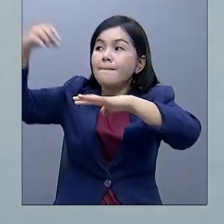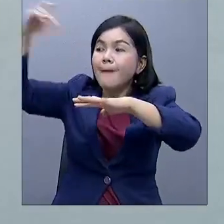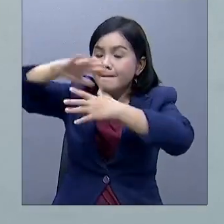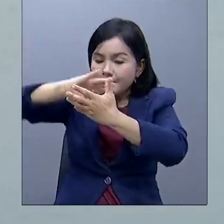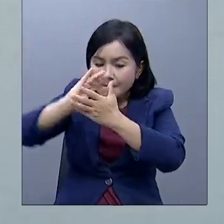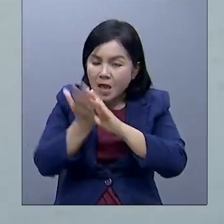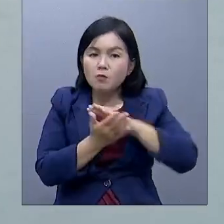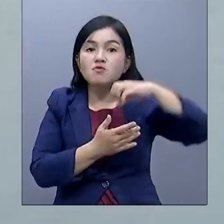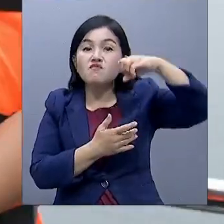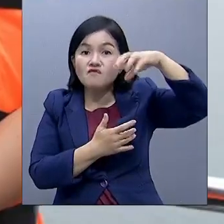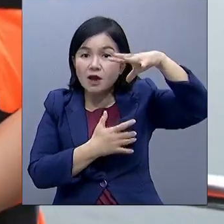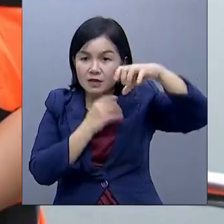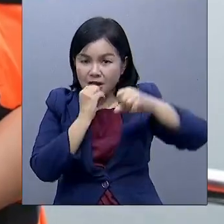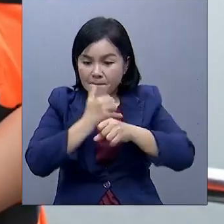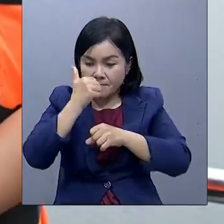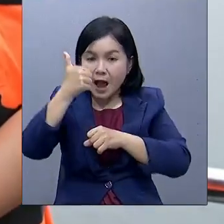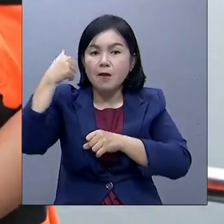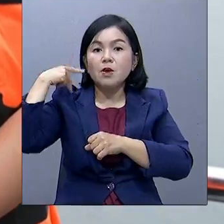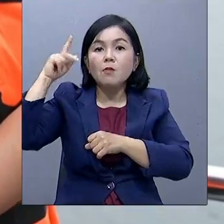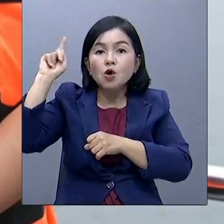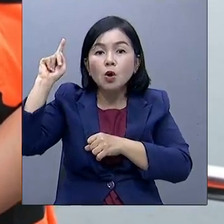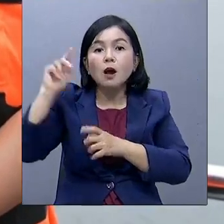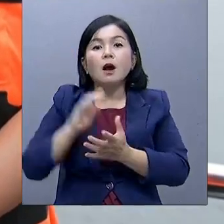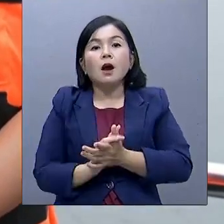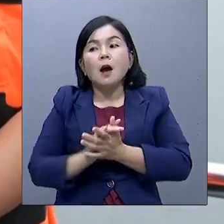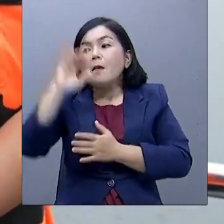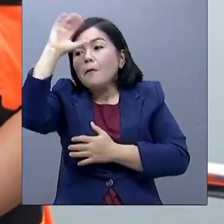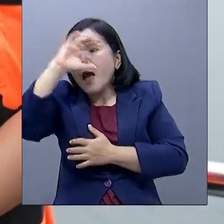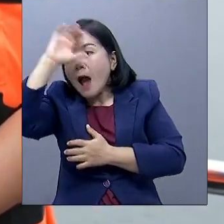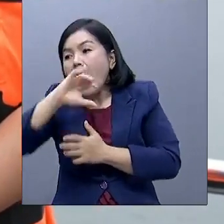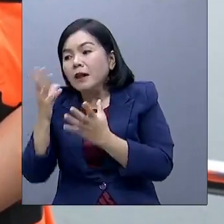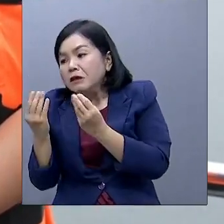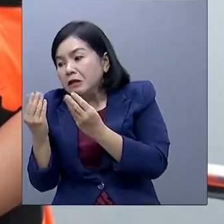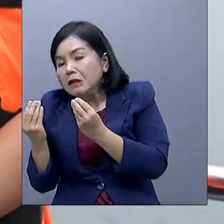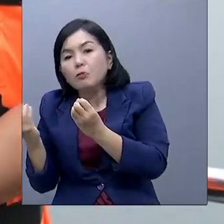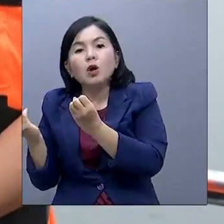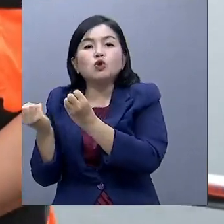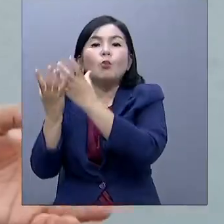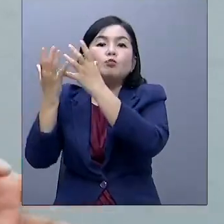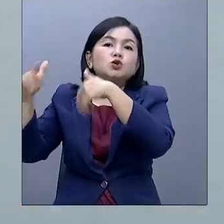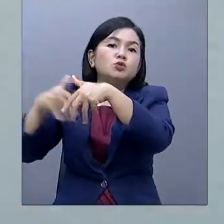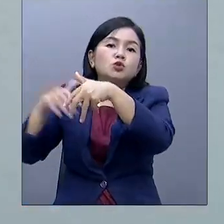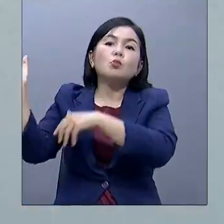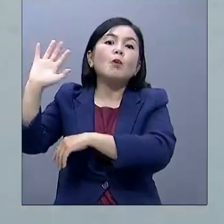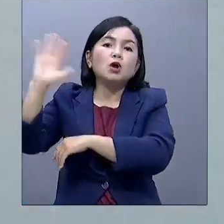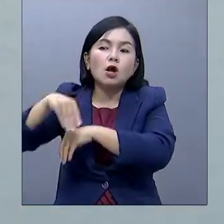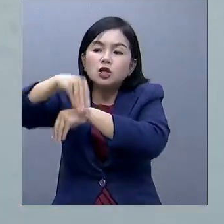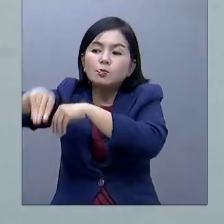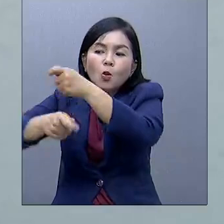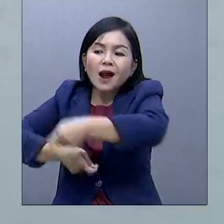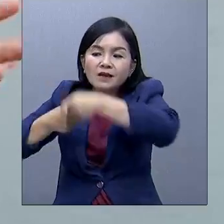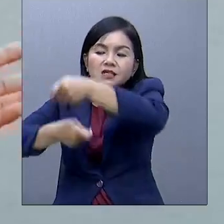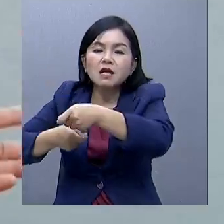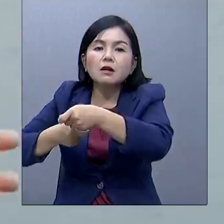ที่ผิวน้ำนี่ให้เกิดประโยชน์สูงสุดเราไม่ต้องไปเรียกว่าไม่ต้องไปรบกวนพื้นที ่เพาะปลูก พื้นที่เพาะปลู